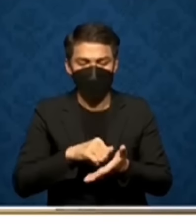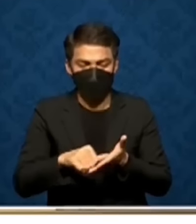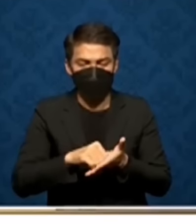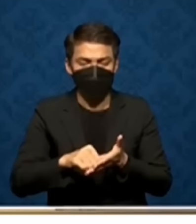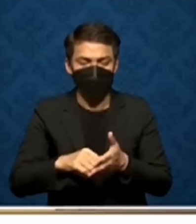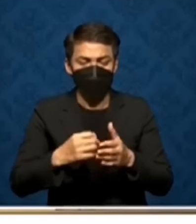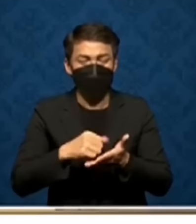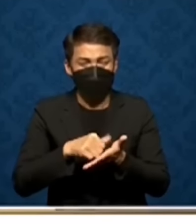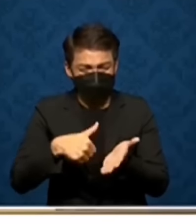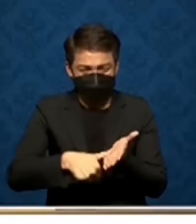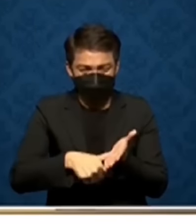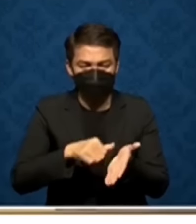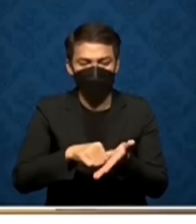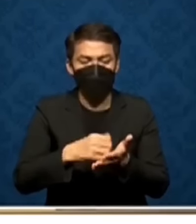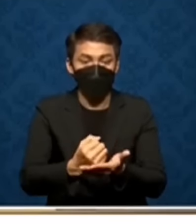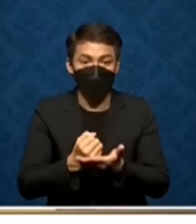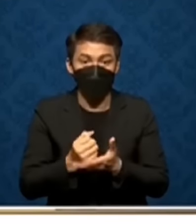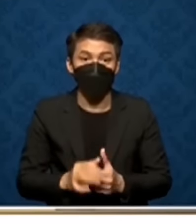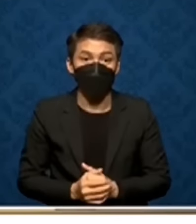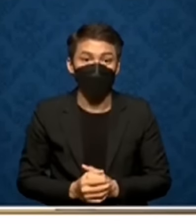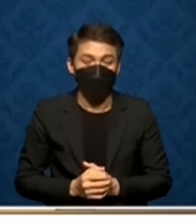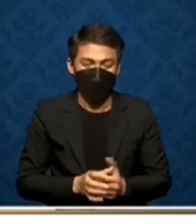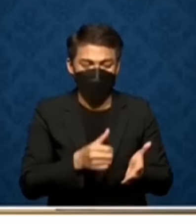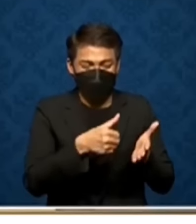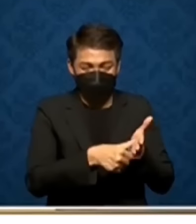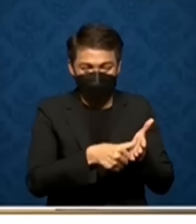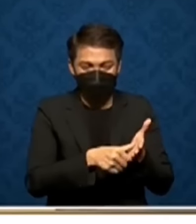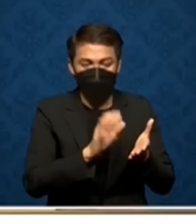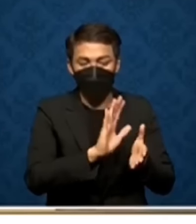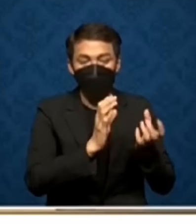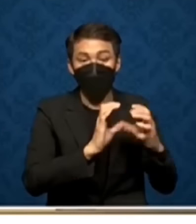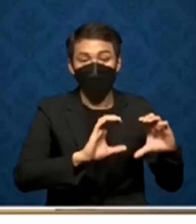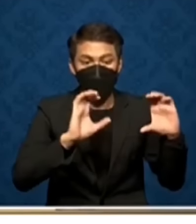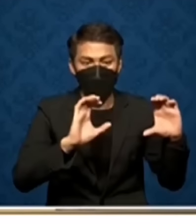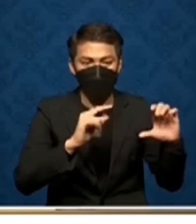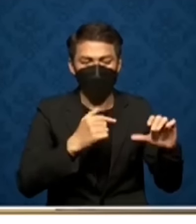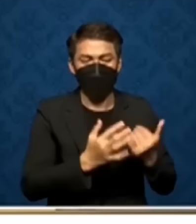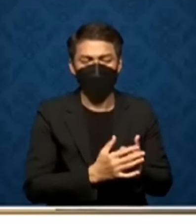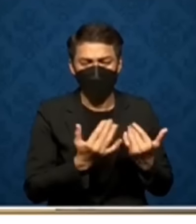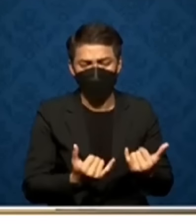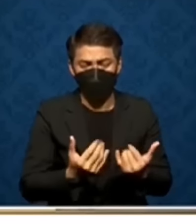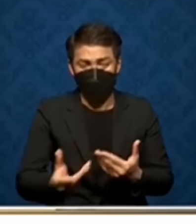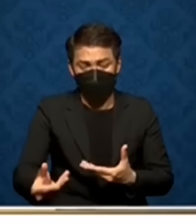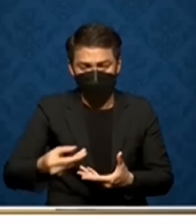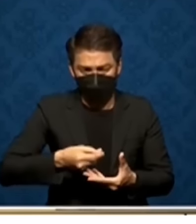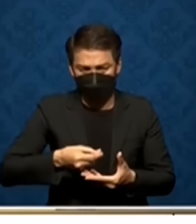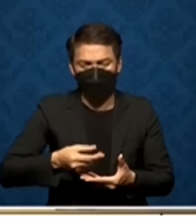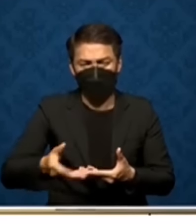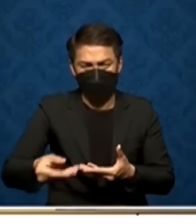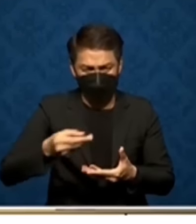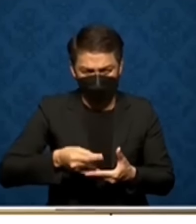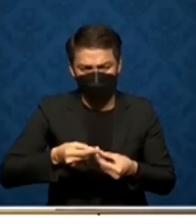หนี้สินที่เป็นหนี้ของรัฐเนี่ยวันนี้ท่านมีรายได้กับรายจ่ายเนี่ย